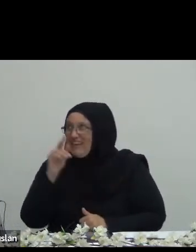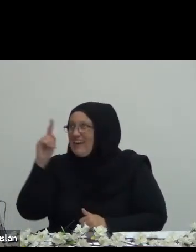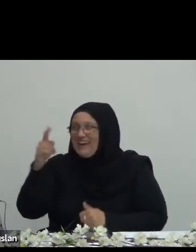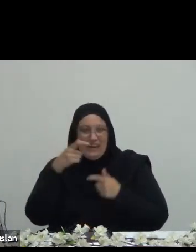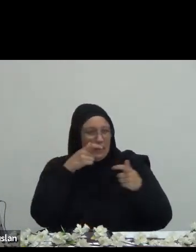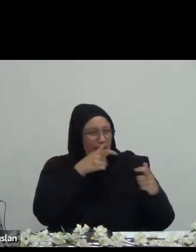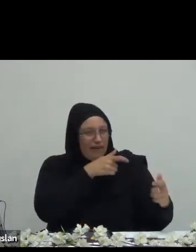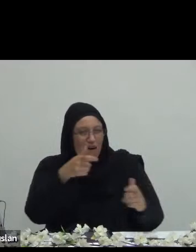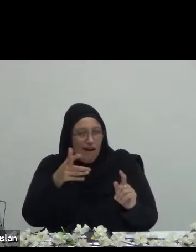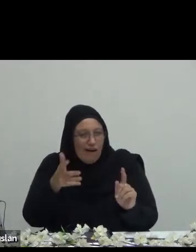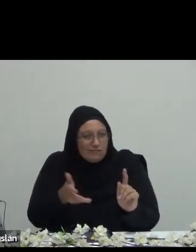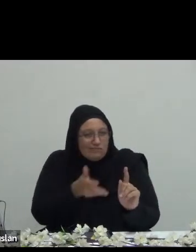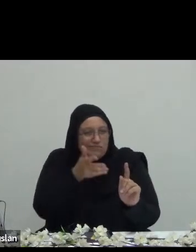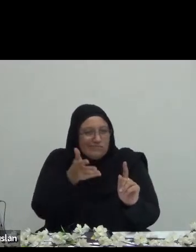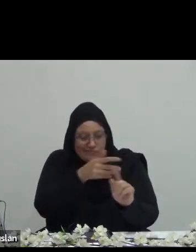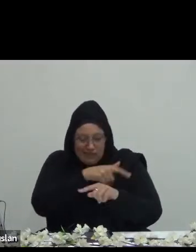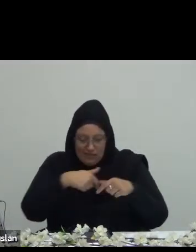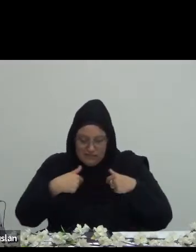الحسنى.